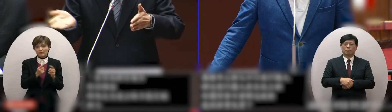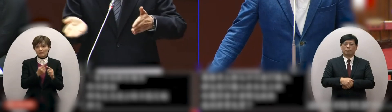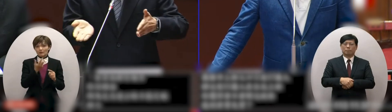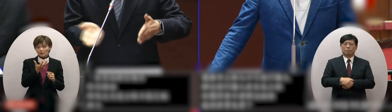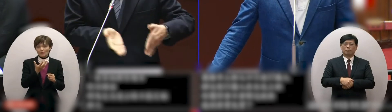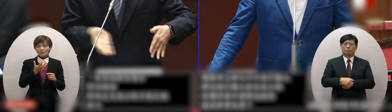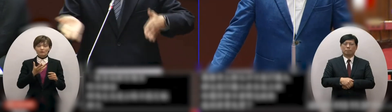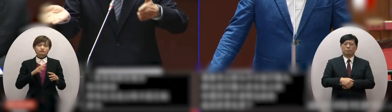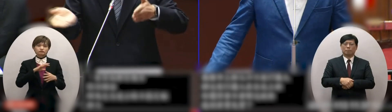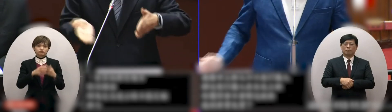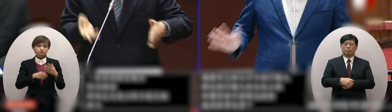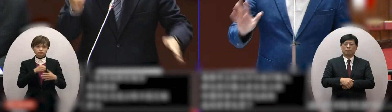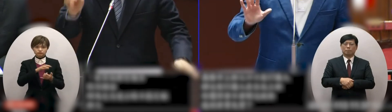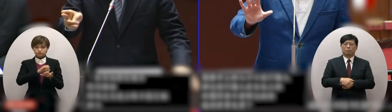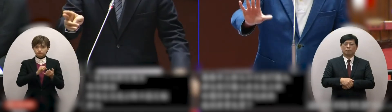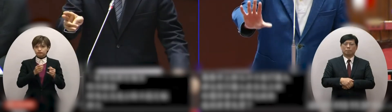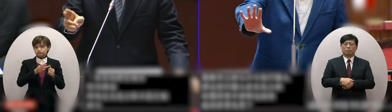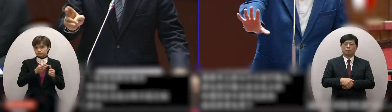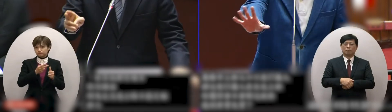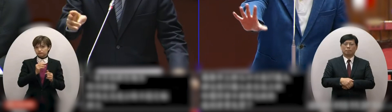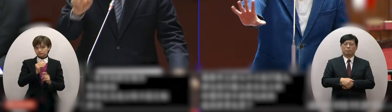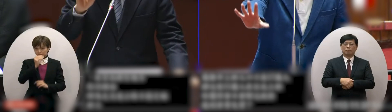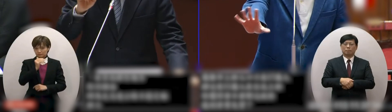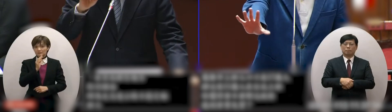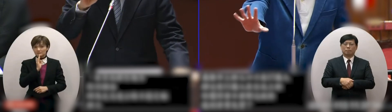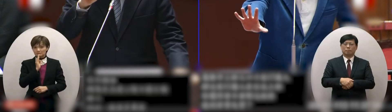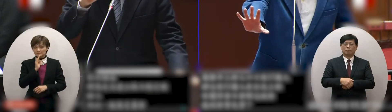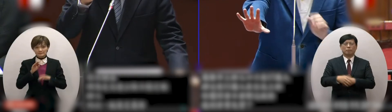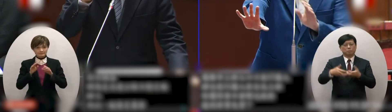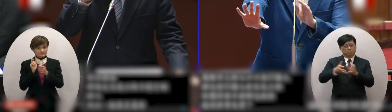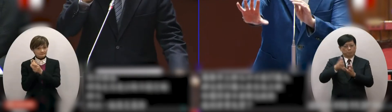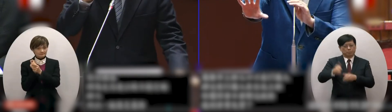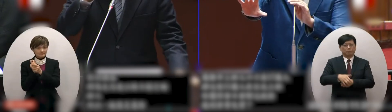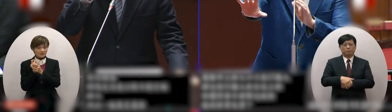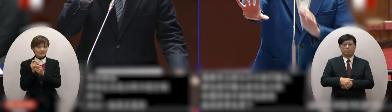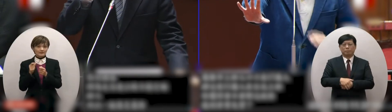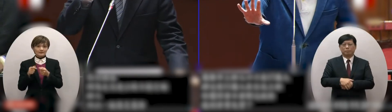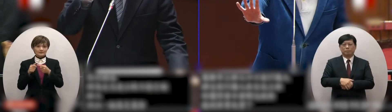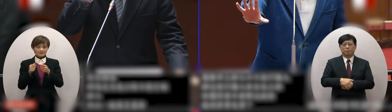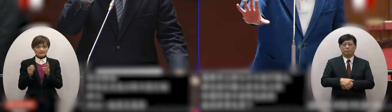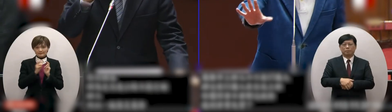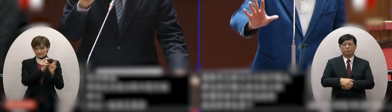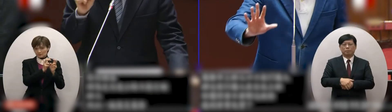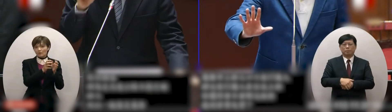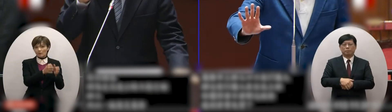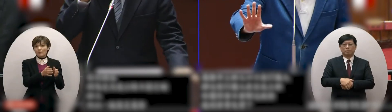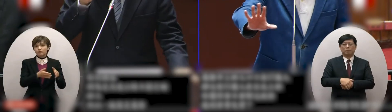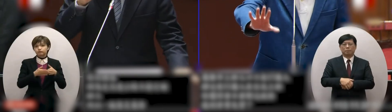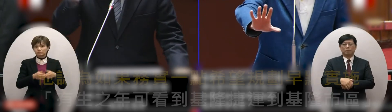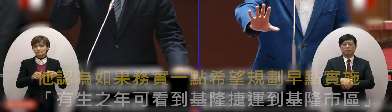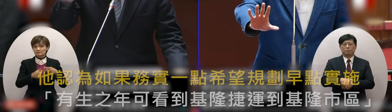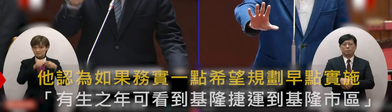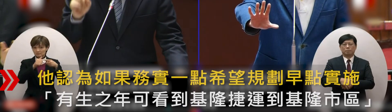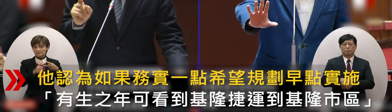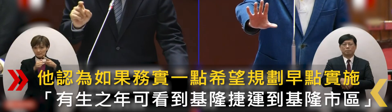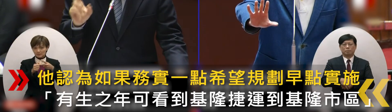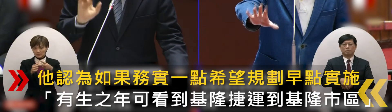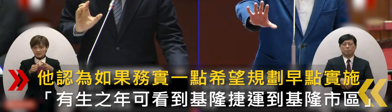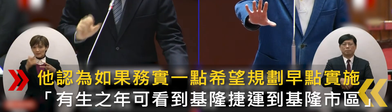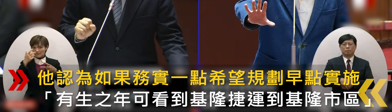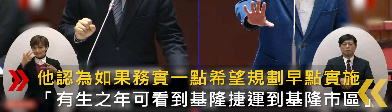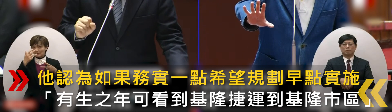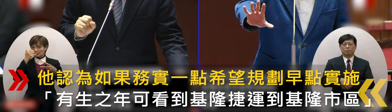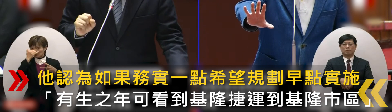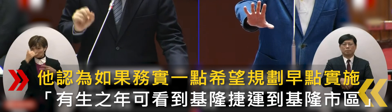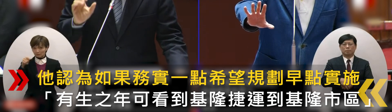说当你酝酿培养哈，培养一阵子，一定要这个捷运。第一个了哈， 部长。 第二个我要跟你说明 哈， 那个八堵到基隆哈，